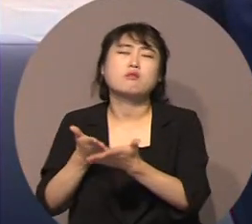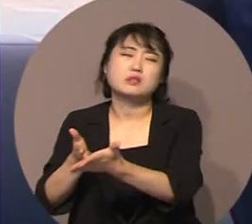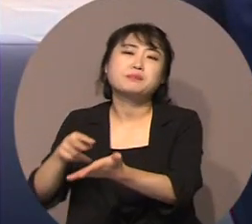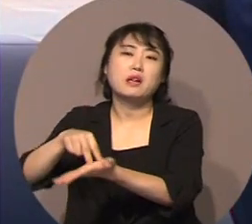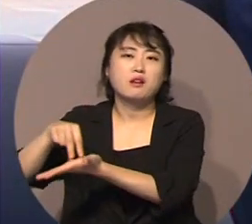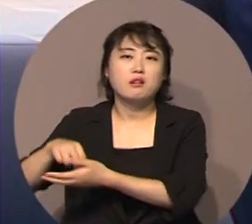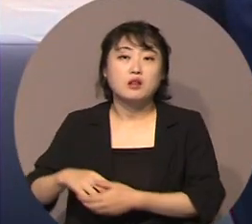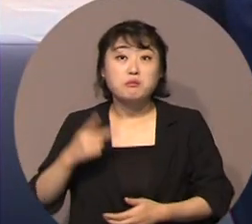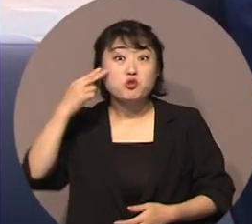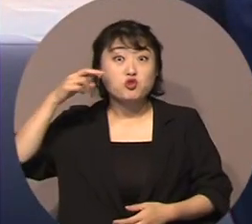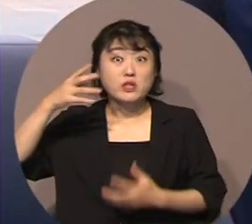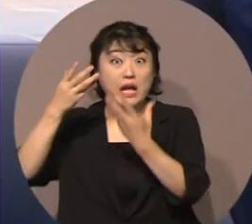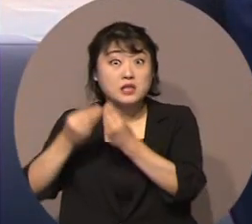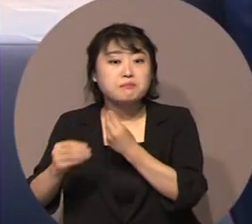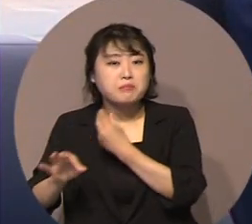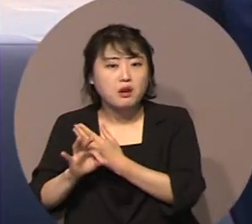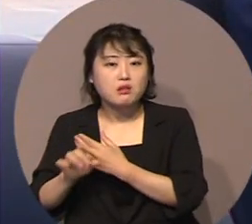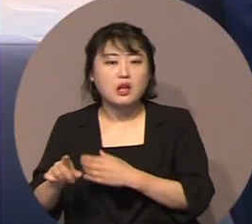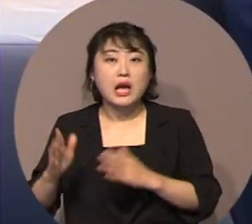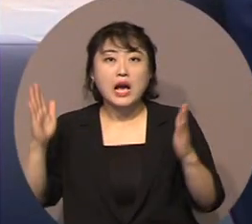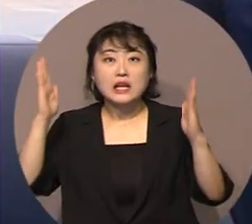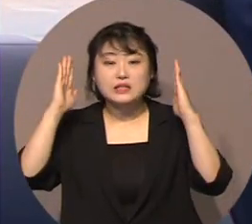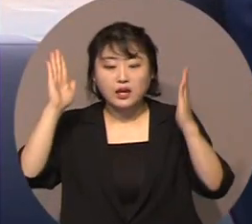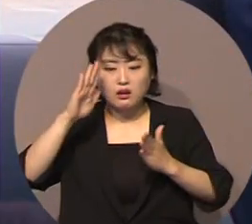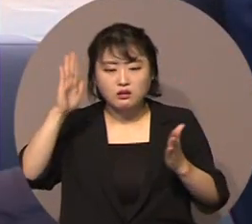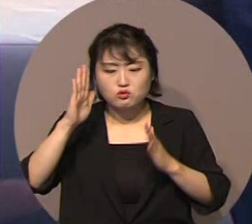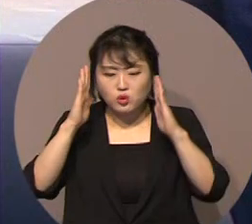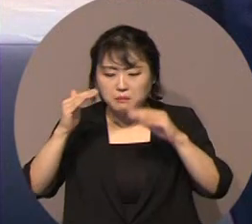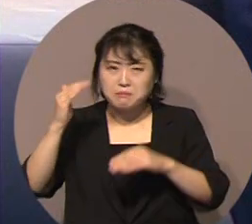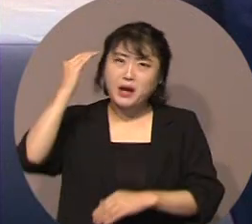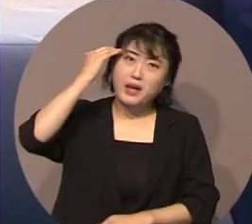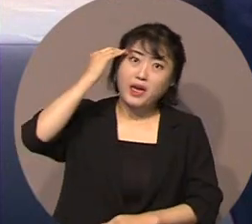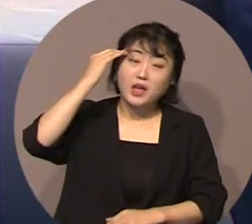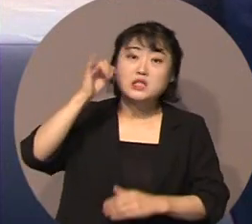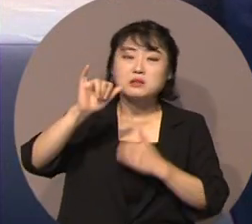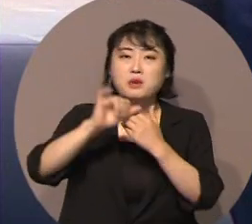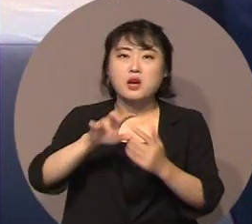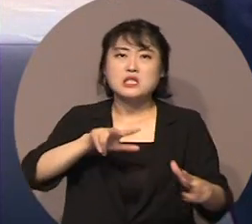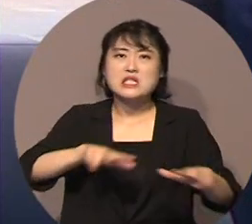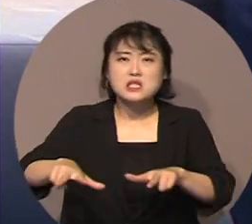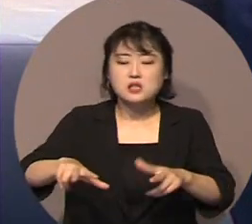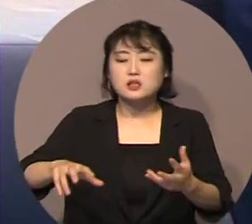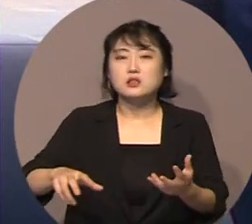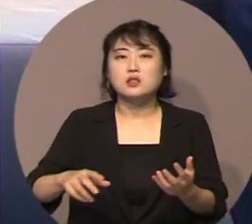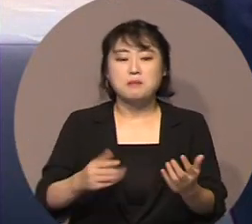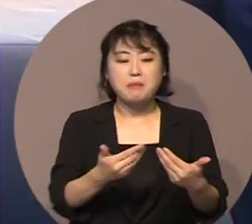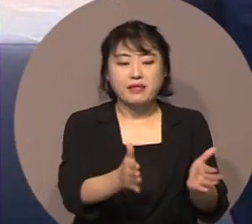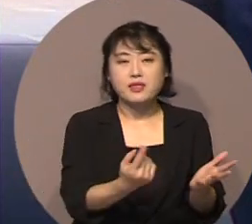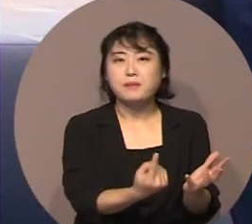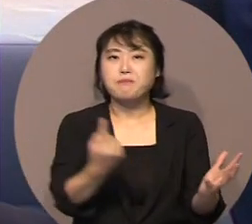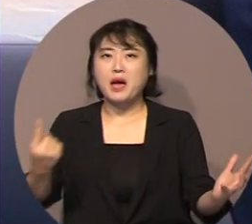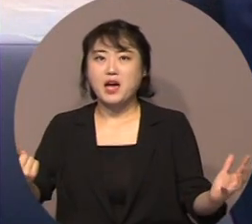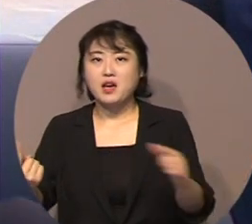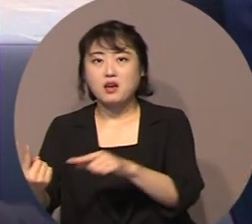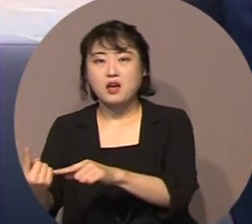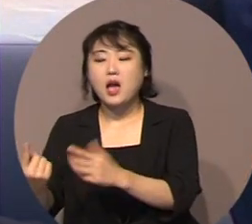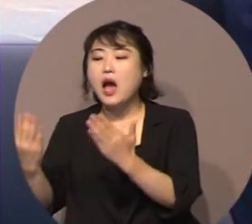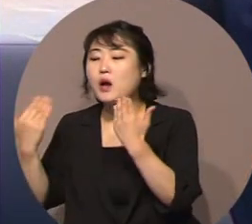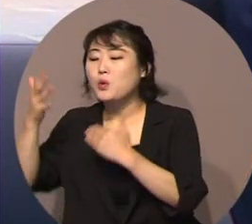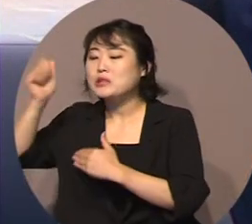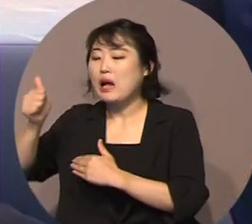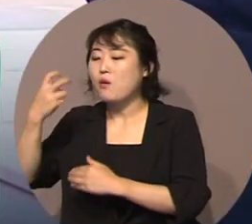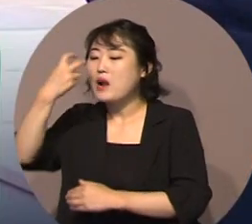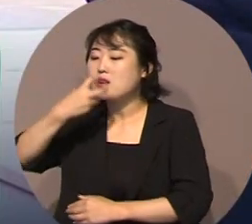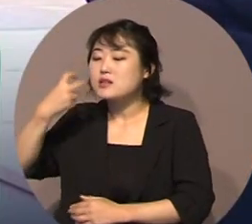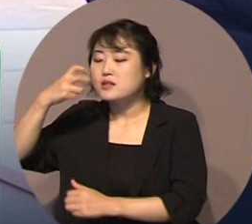학생이 수업 중에 통제불능의 행동을 할 경우에 즉시 교실공간과 분리해서 학교장